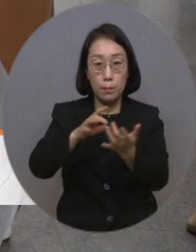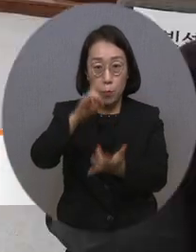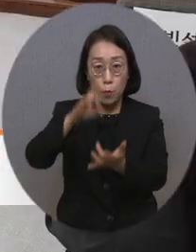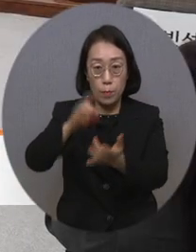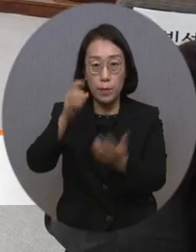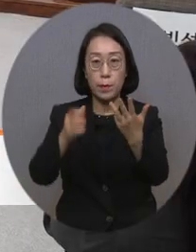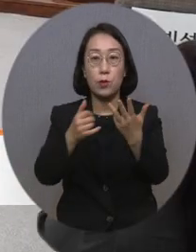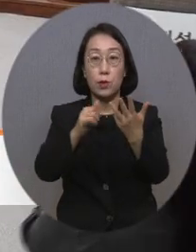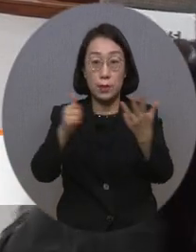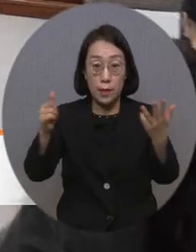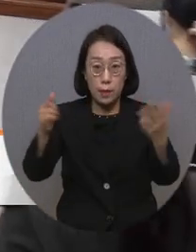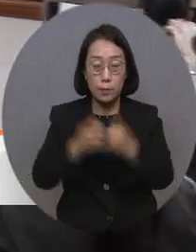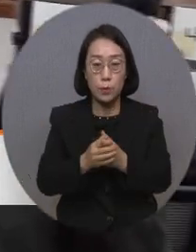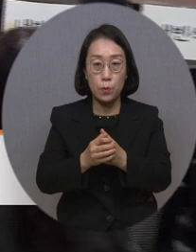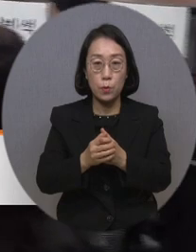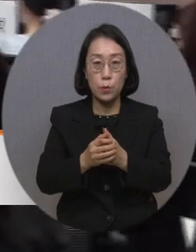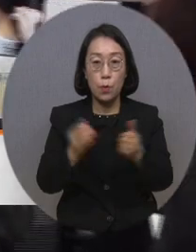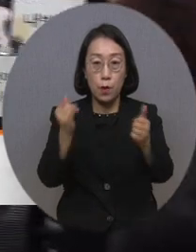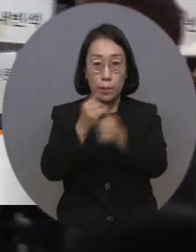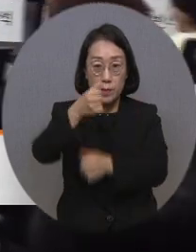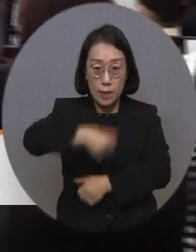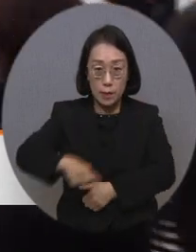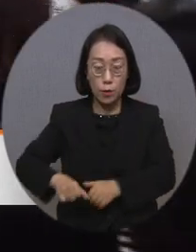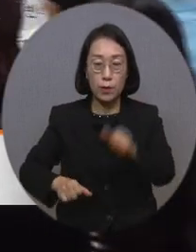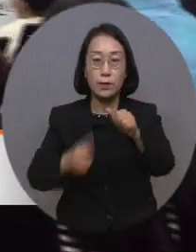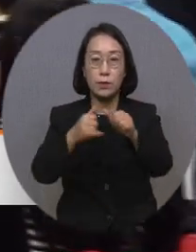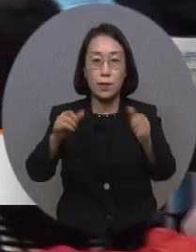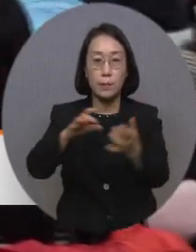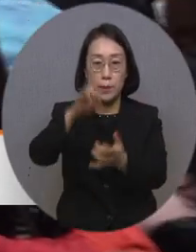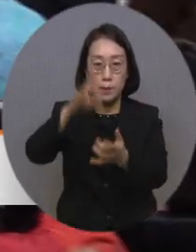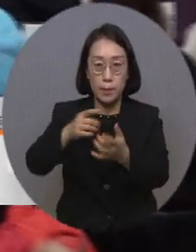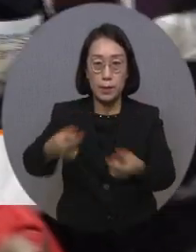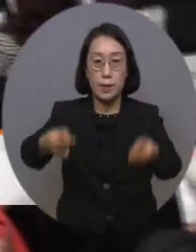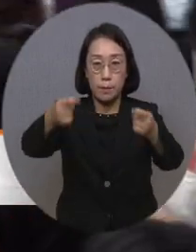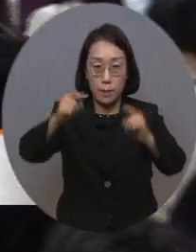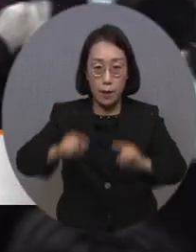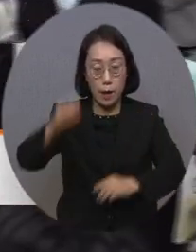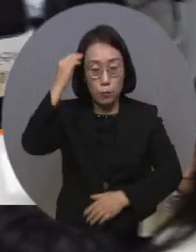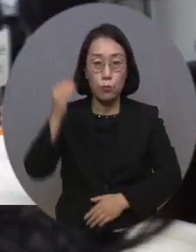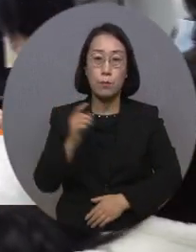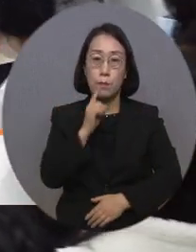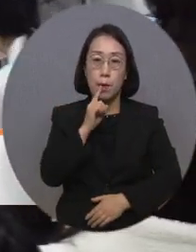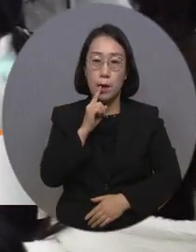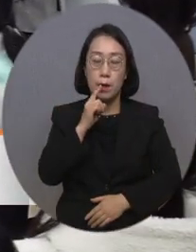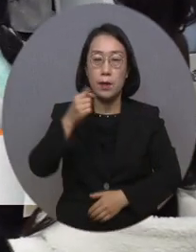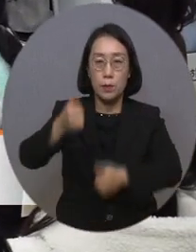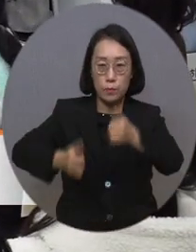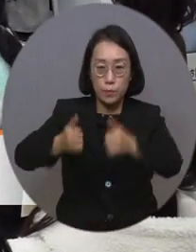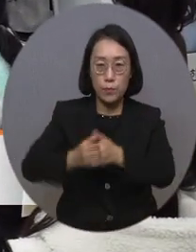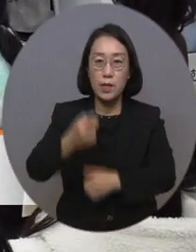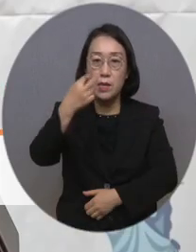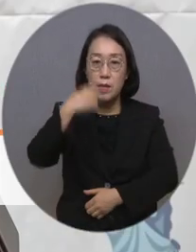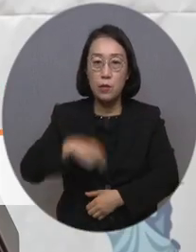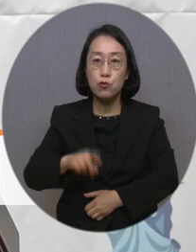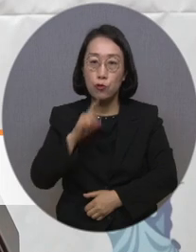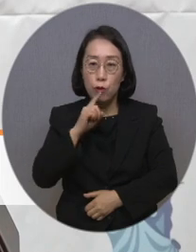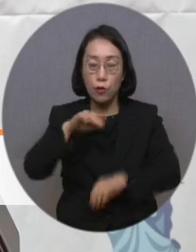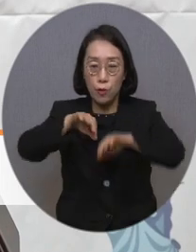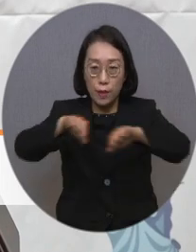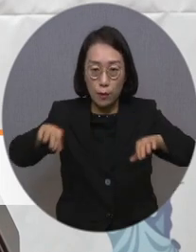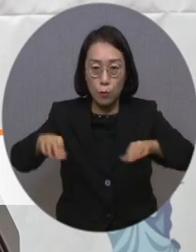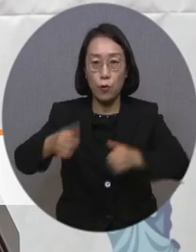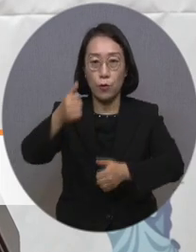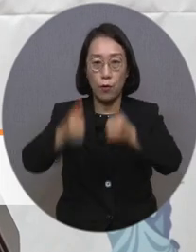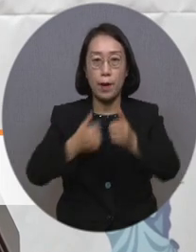결혼인민자 8명과 다문화가족 자녀 5명이 참가해 한국어 말하기 부문과 이중언어 부문으로 나눠